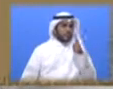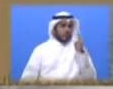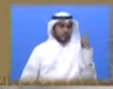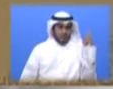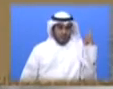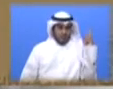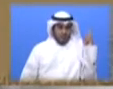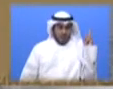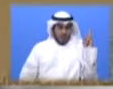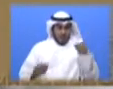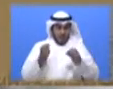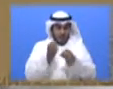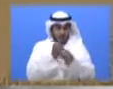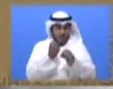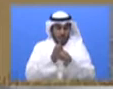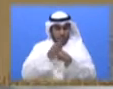لإصدار اللائحة التنفيذية